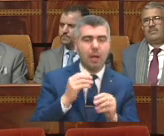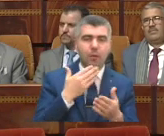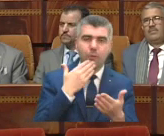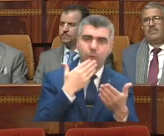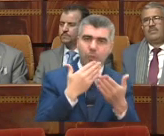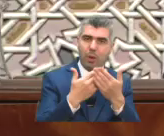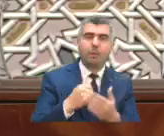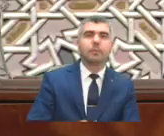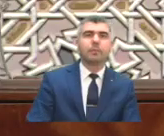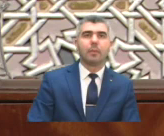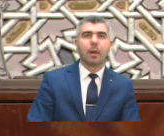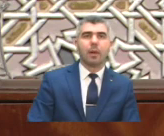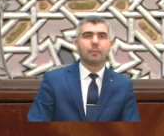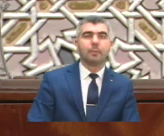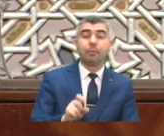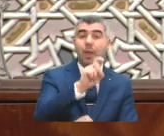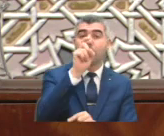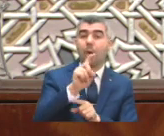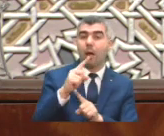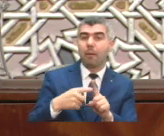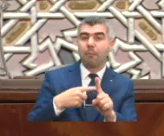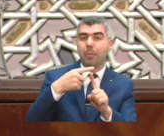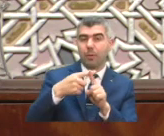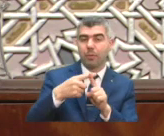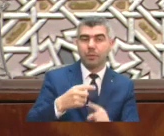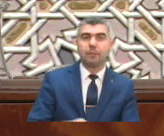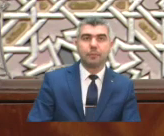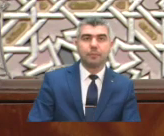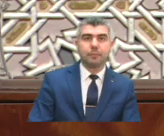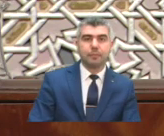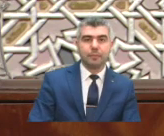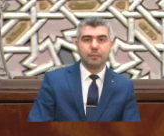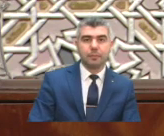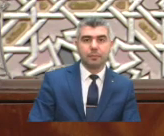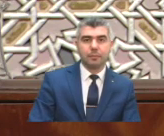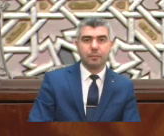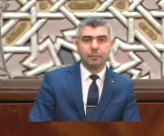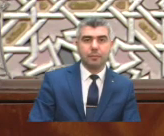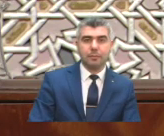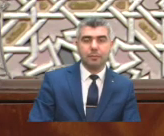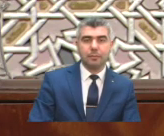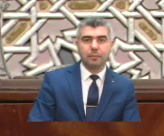شكرا سيده النائبه. هل هناك تعقيبات اضافيه؟